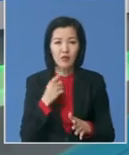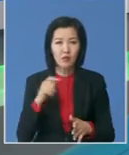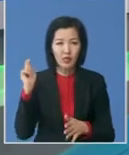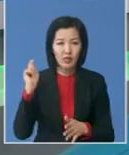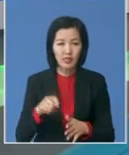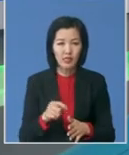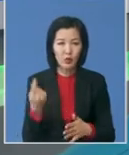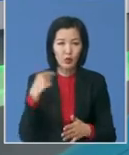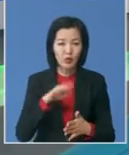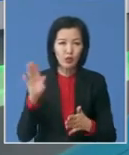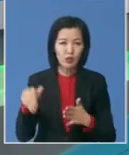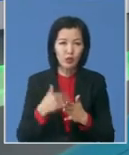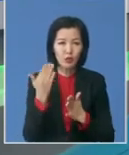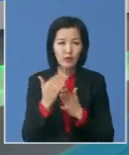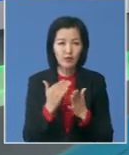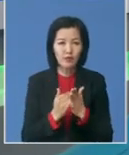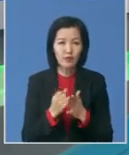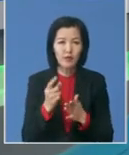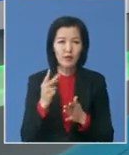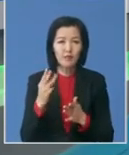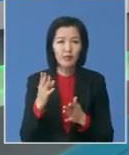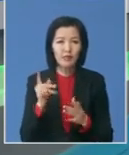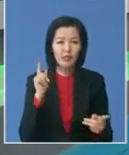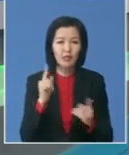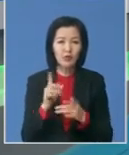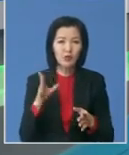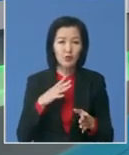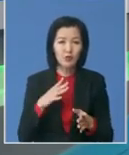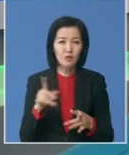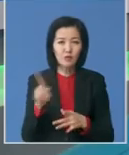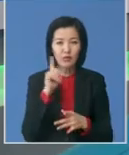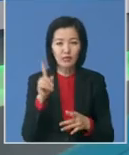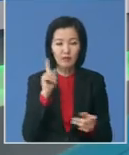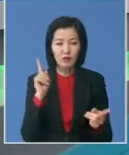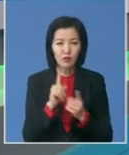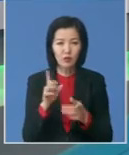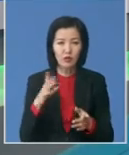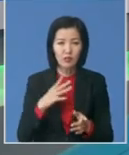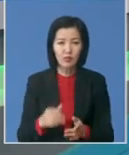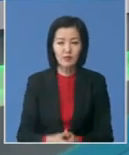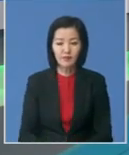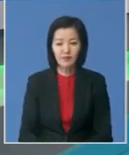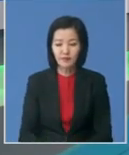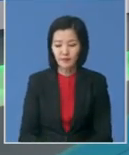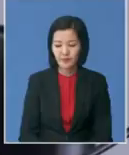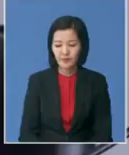Талдықорғанға келді. Рухани жаңғыру бағдарламасы аясында ақын бірнеше жерде кездесу жасап, Жетісудың жастарымен жүздесті.